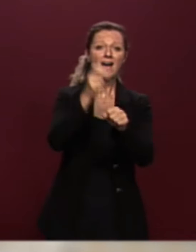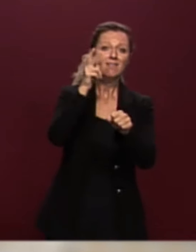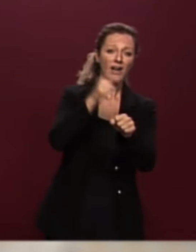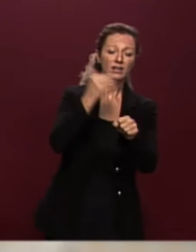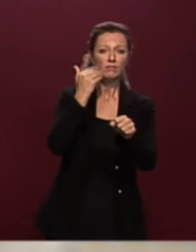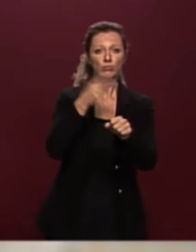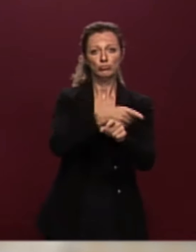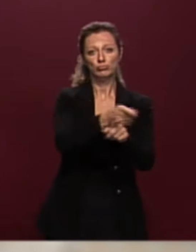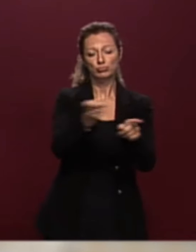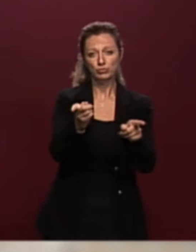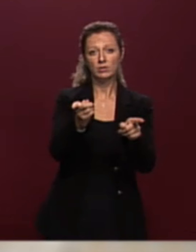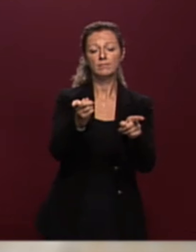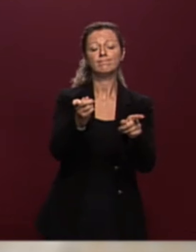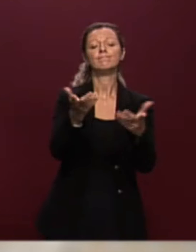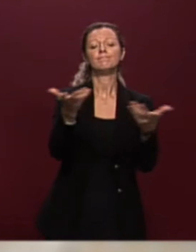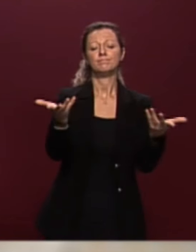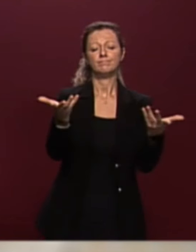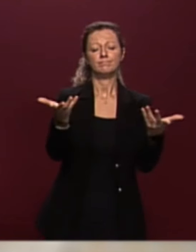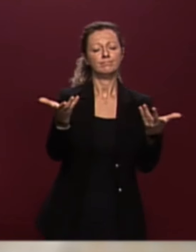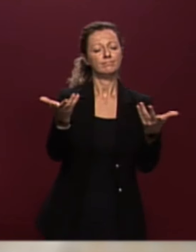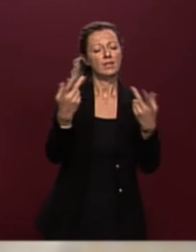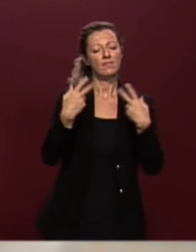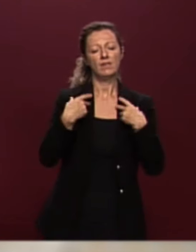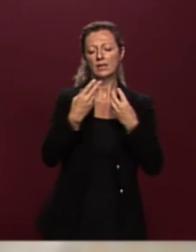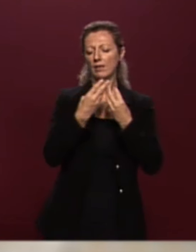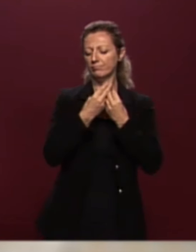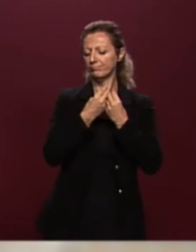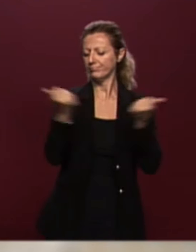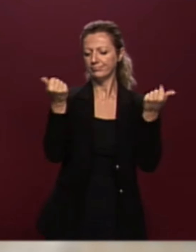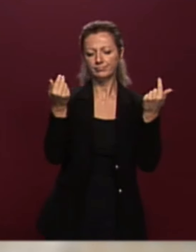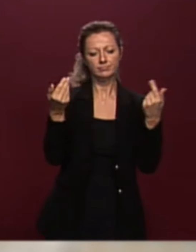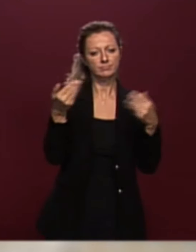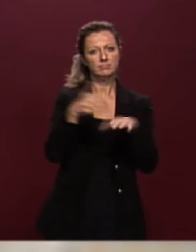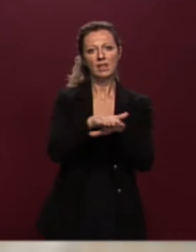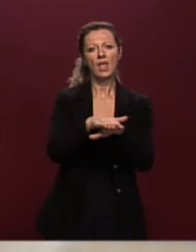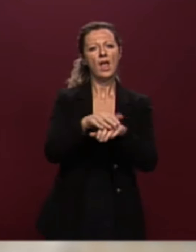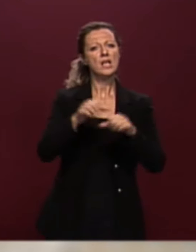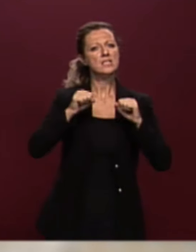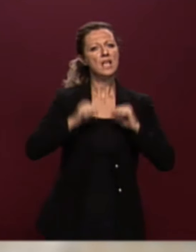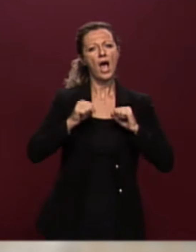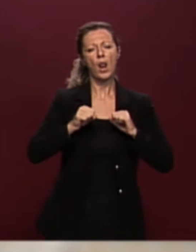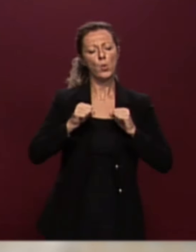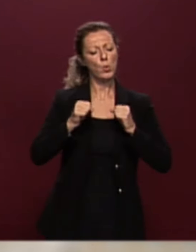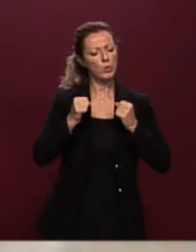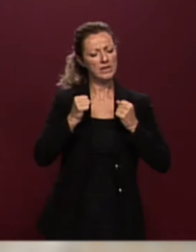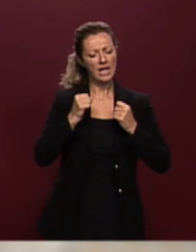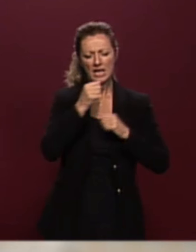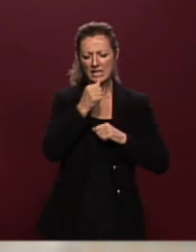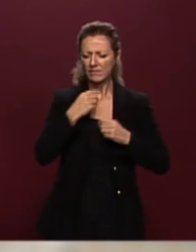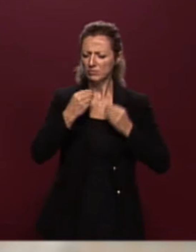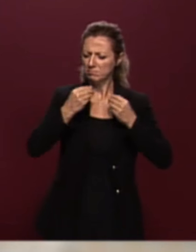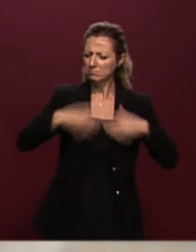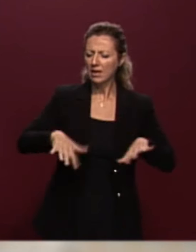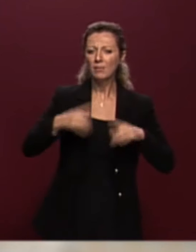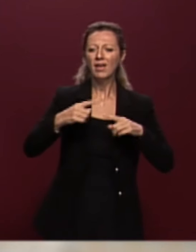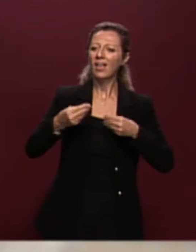lavoratori che hanno perso la vita e sacrificato la salute per assicurare un futuro migliore ai propri